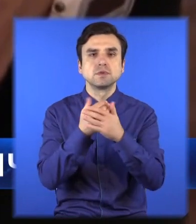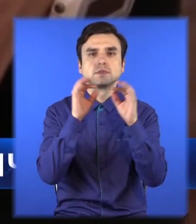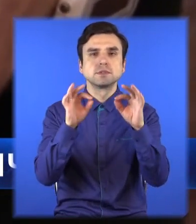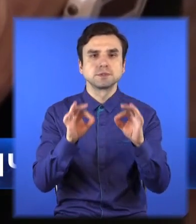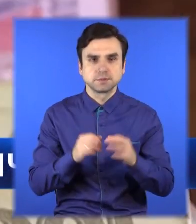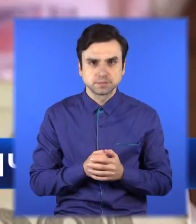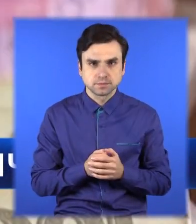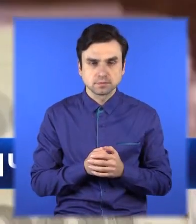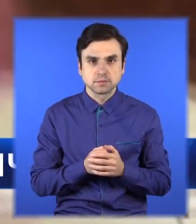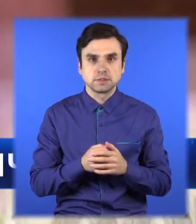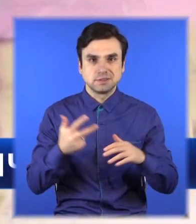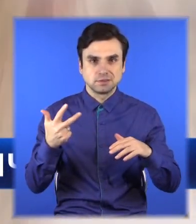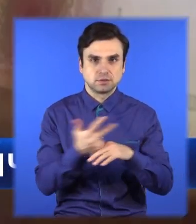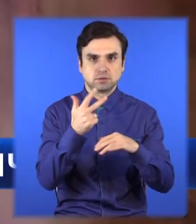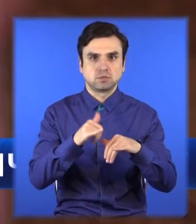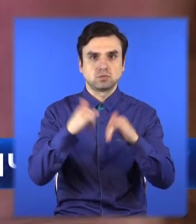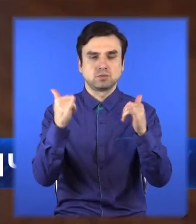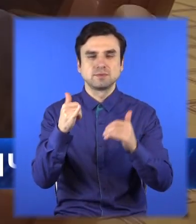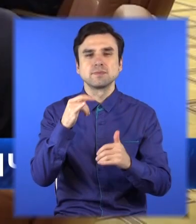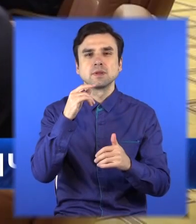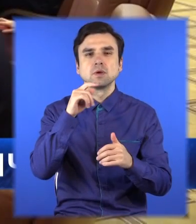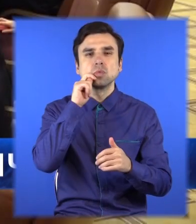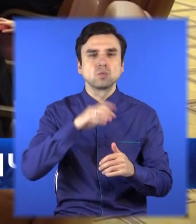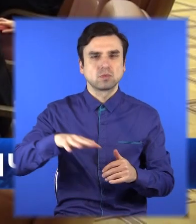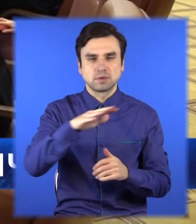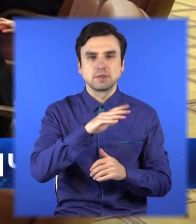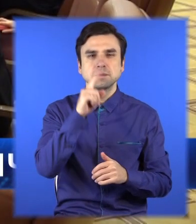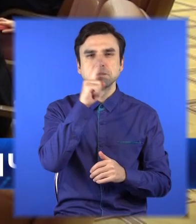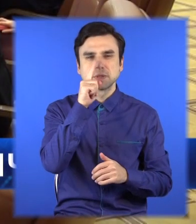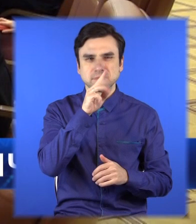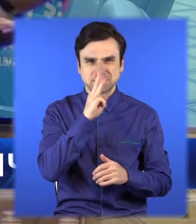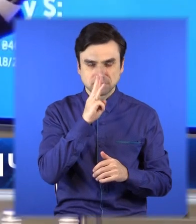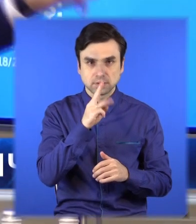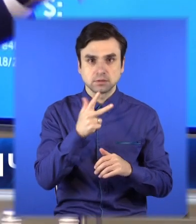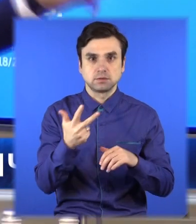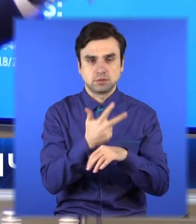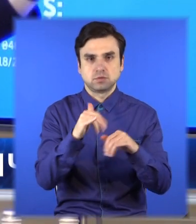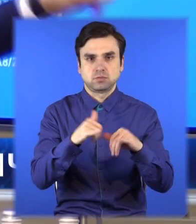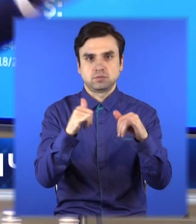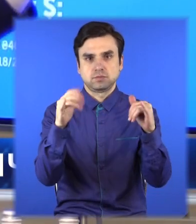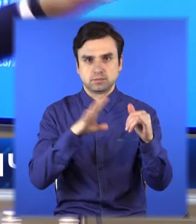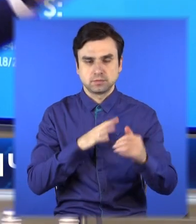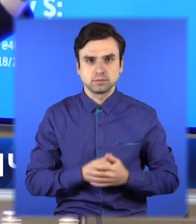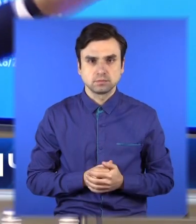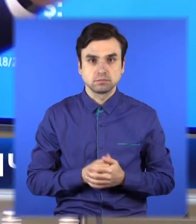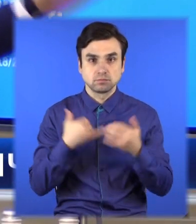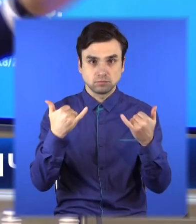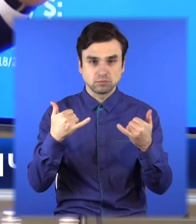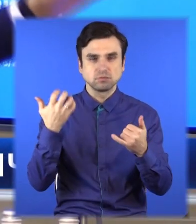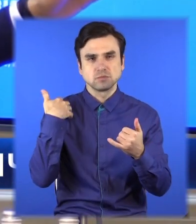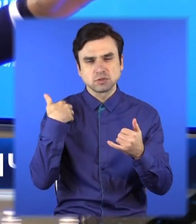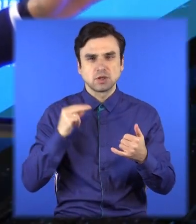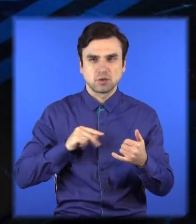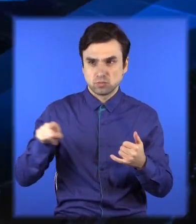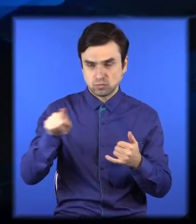Дивіться у випуску. Більше в 3 рази. Мінімальна заробітна плата в Україні зросла втричі. Такі кошти роботодавці готові платити